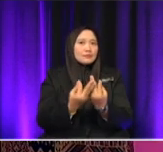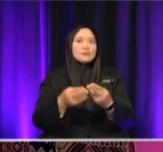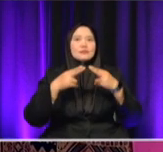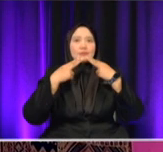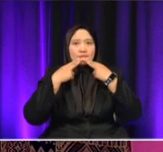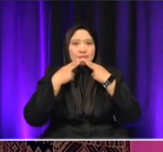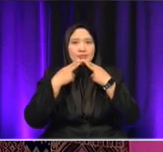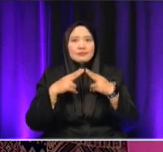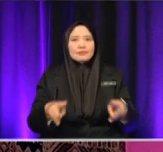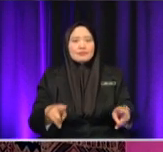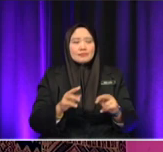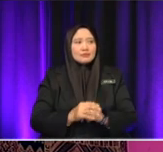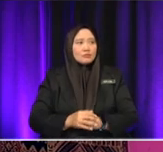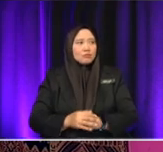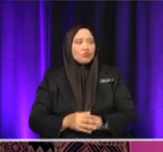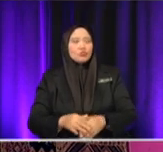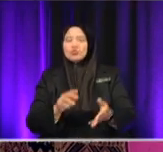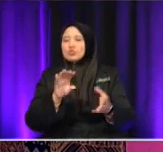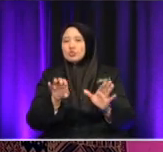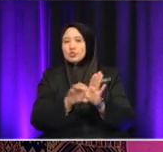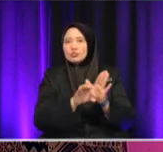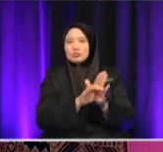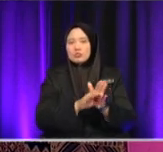kita memasak